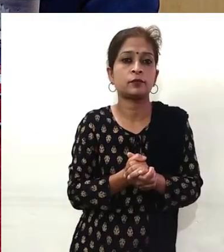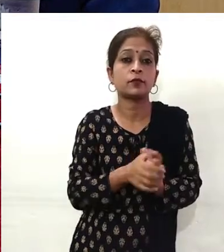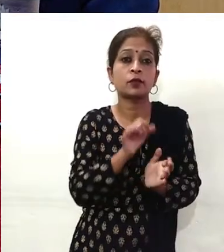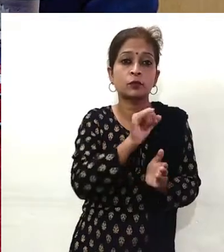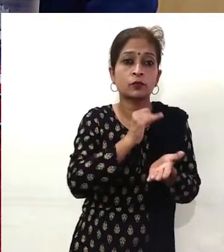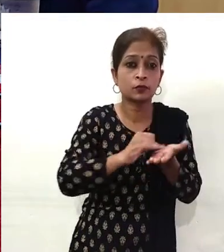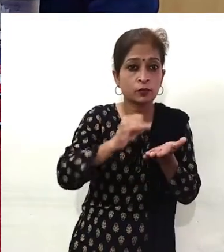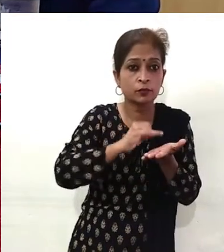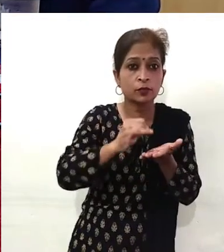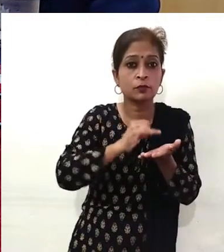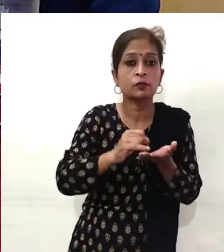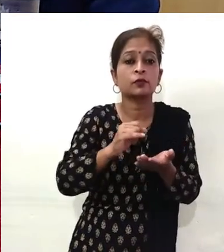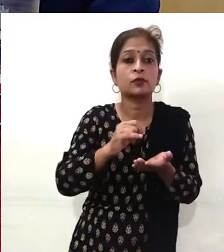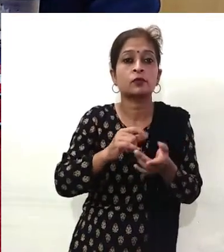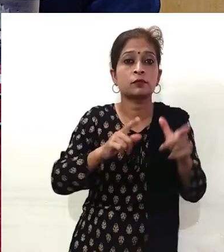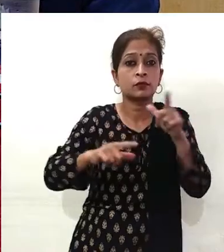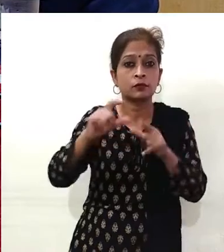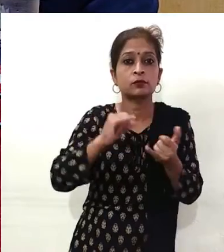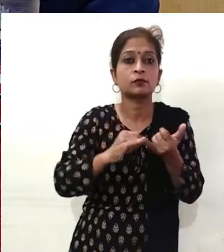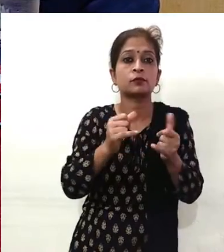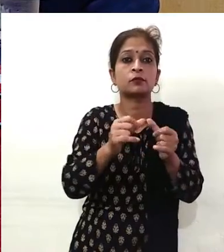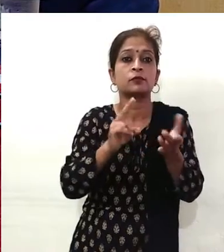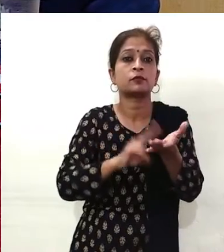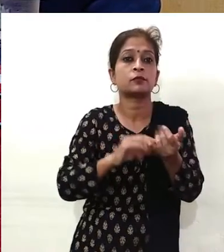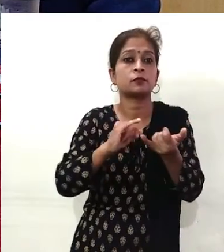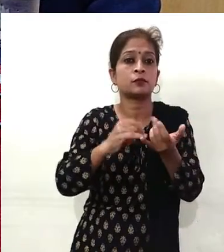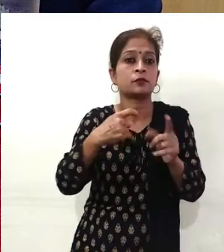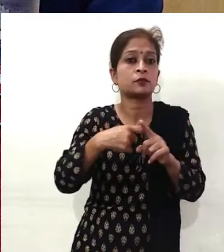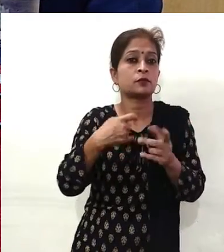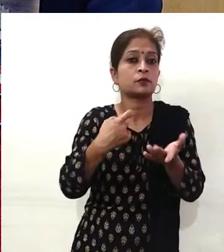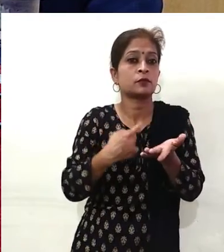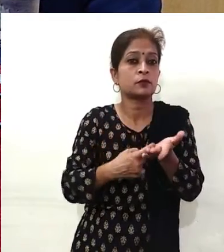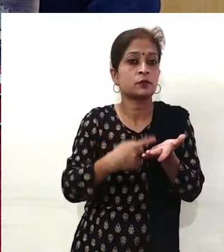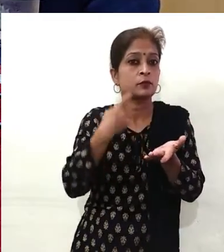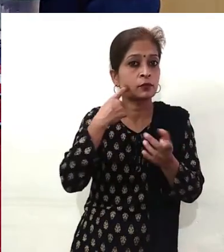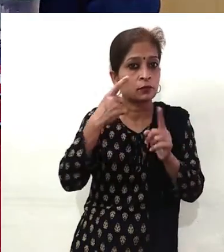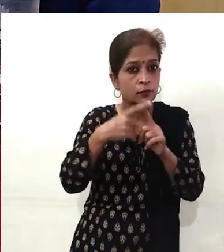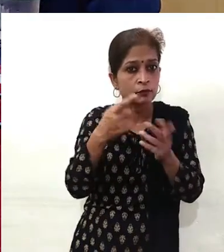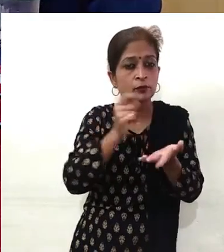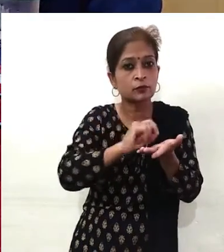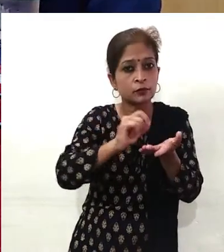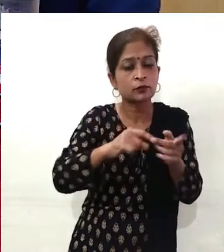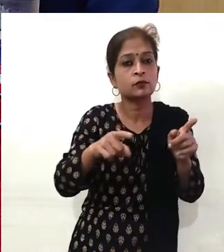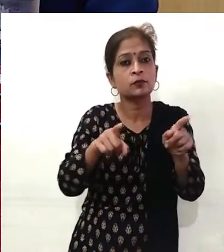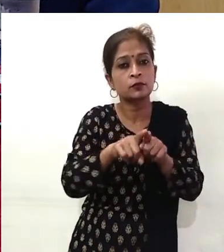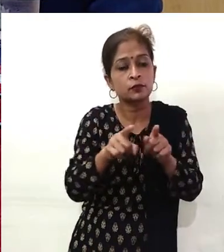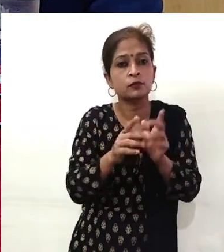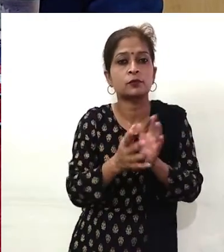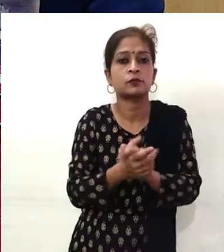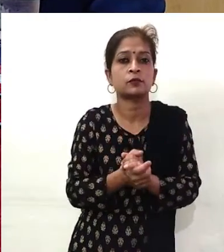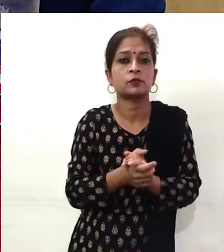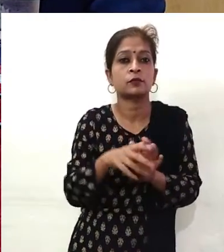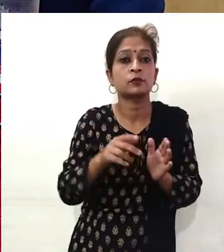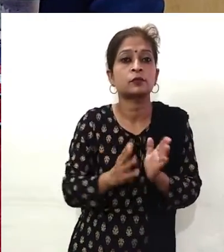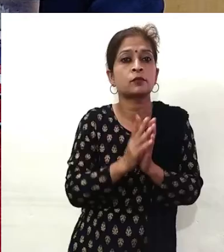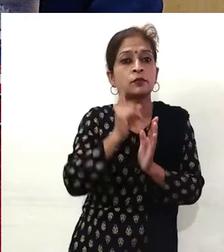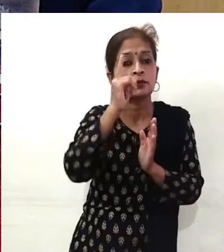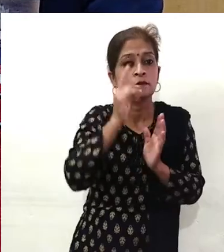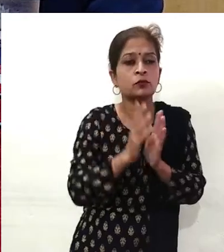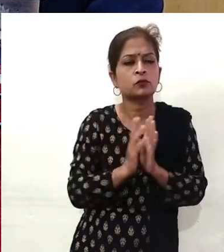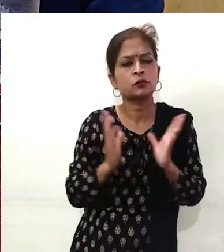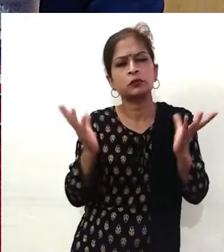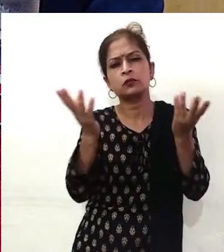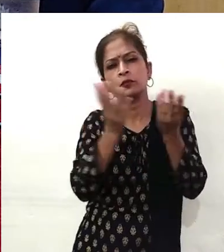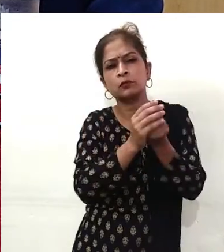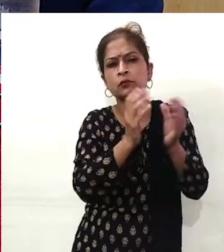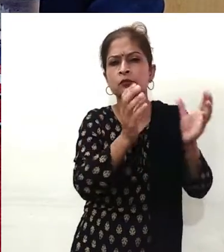पार्श्वे रथचरणयुतं ब्रह्मरुद्रेंद्र वंद्यम देवानाम सारमीशम, देवताओं के सार